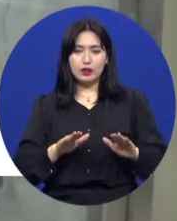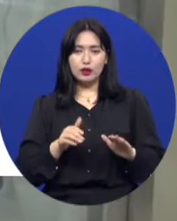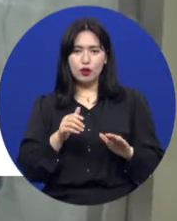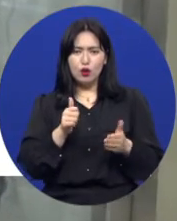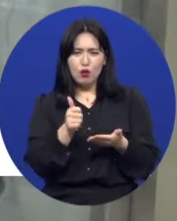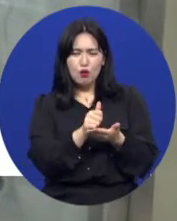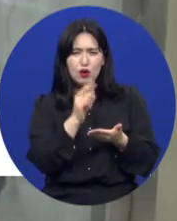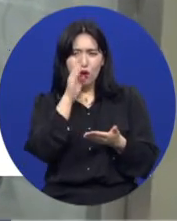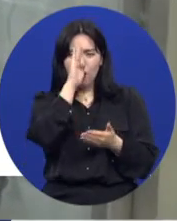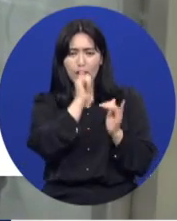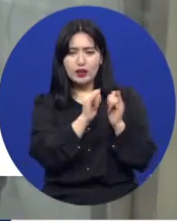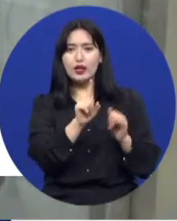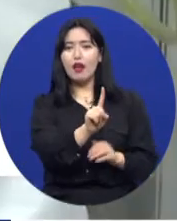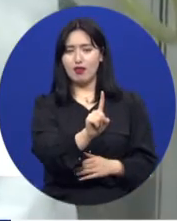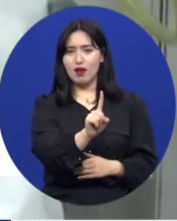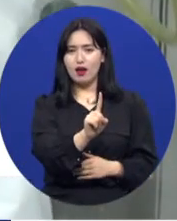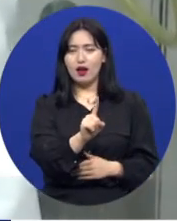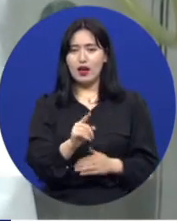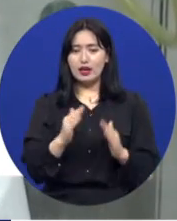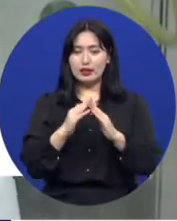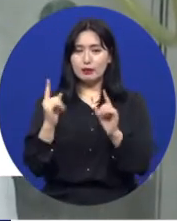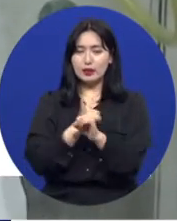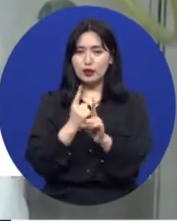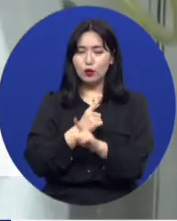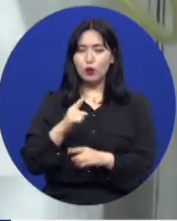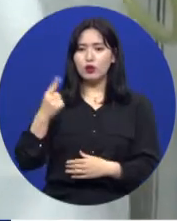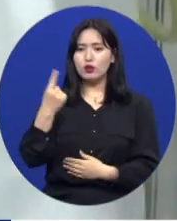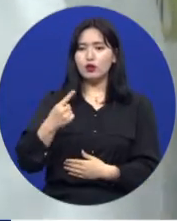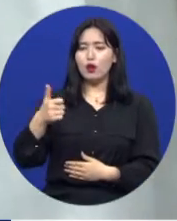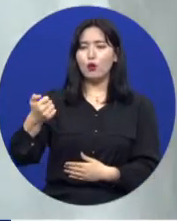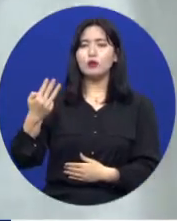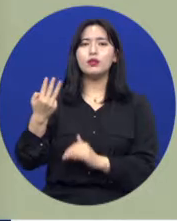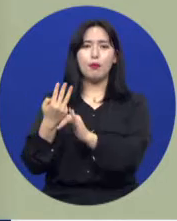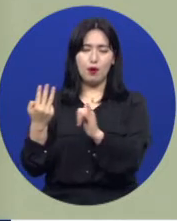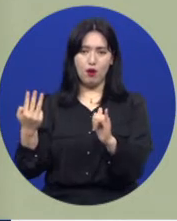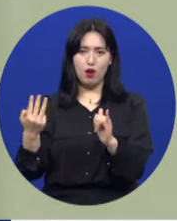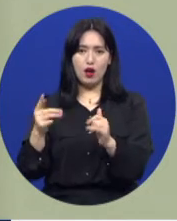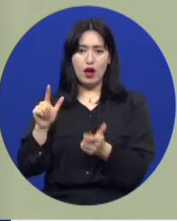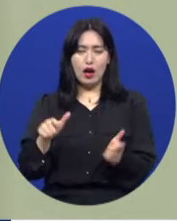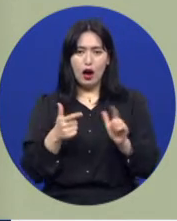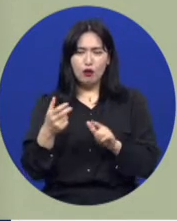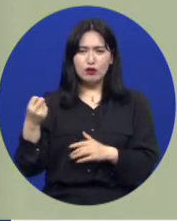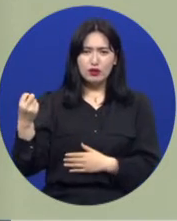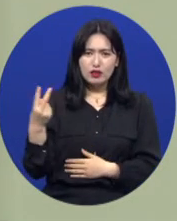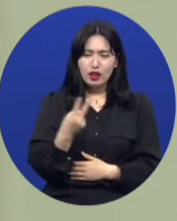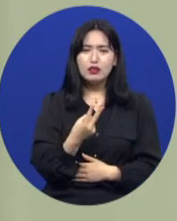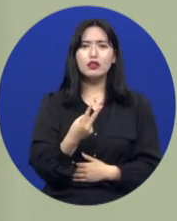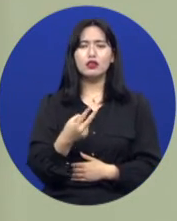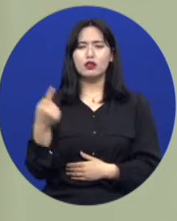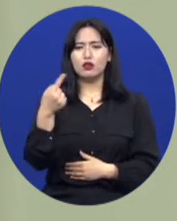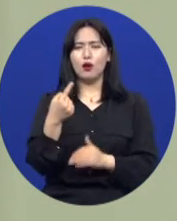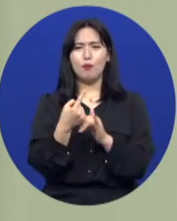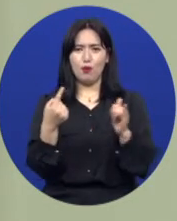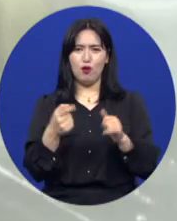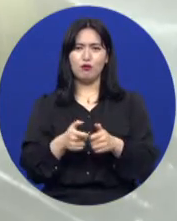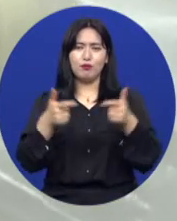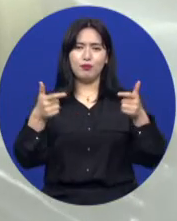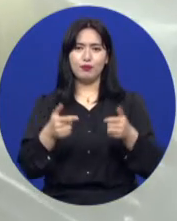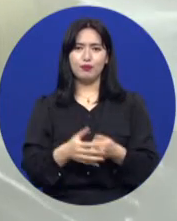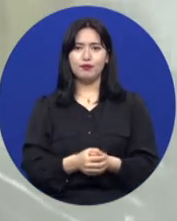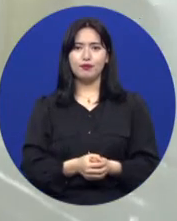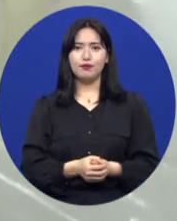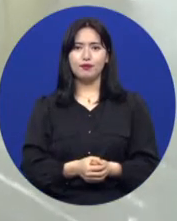중증 환자는 한명이며 재택 키로 자는 천 53명 으로 하루 만에 다시 천명 때 를 기록했습니다